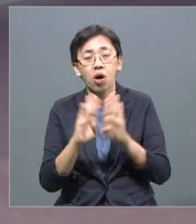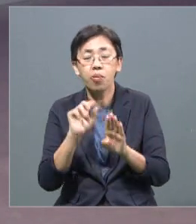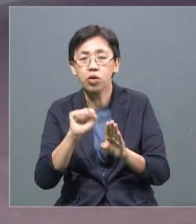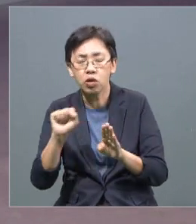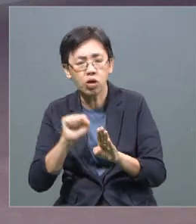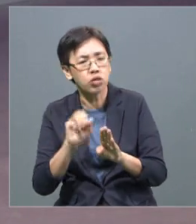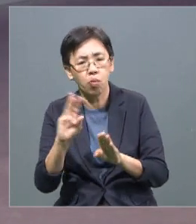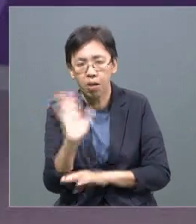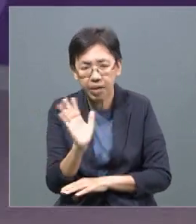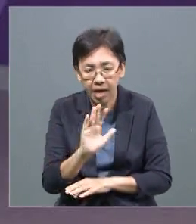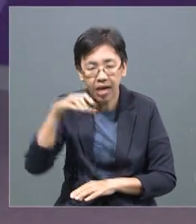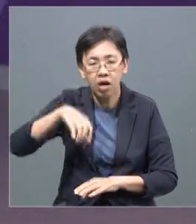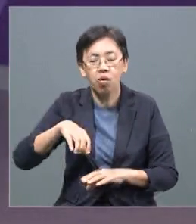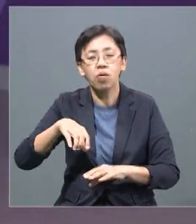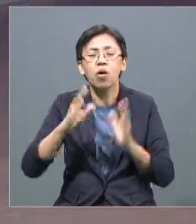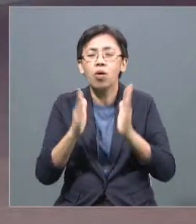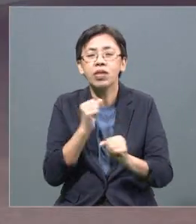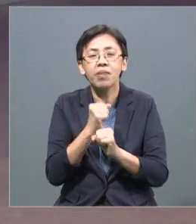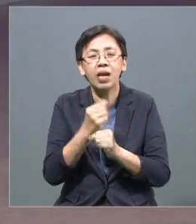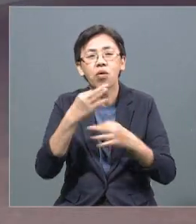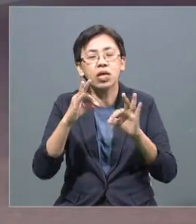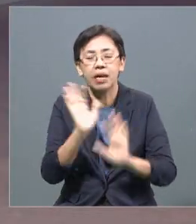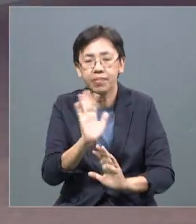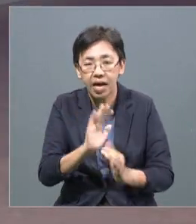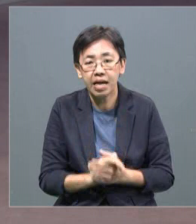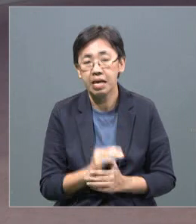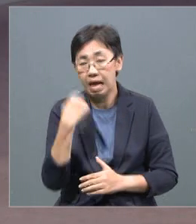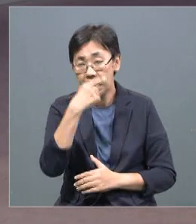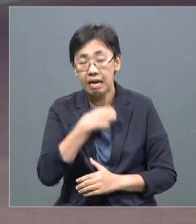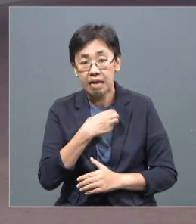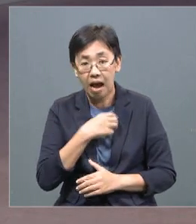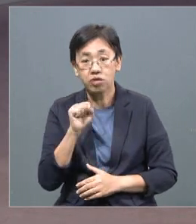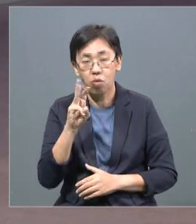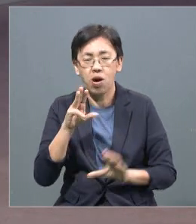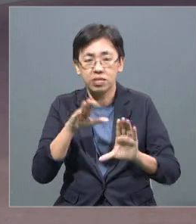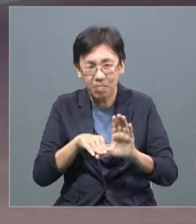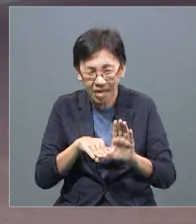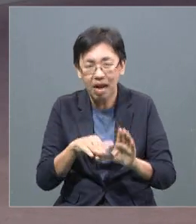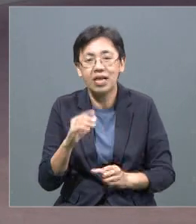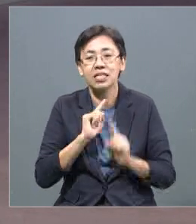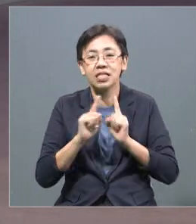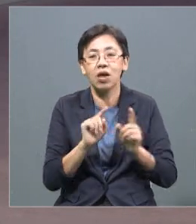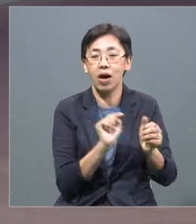ส.ว.คนในองค์กรอิสระลองหาอ่านกันได้ครับใครที่อยากจะลองเป็นส.ว.นะครับเตรียมไปขอใบสมัครได้ที่สำนักงานเข